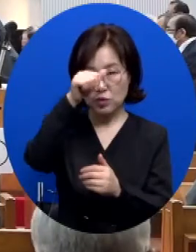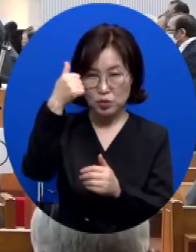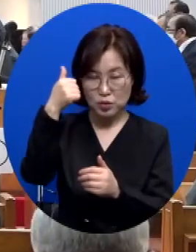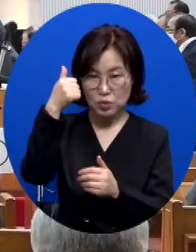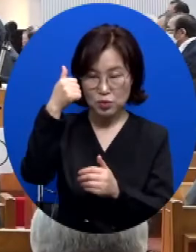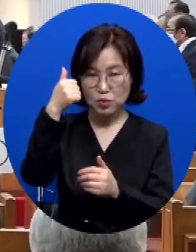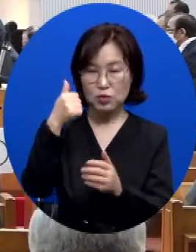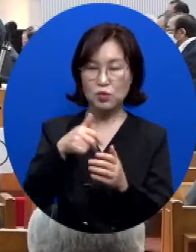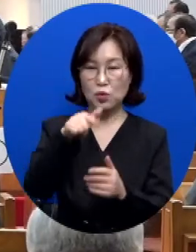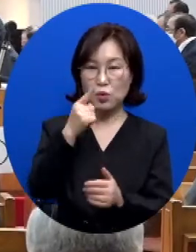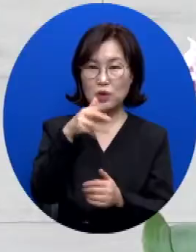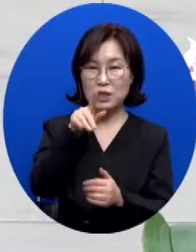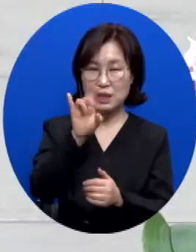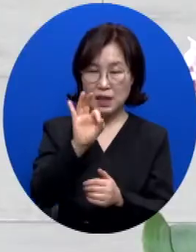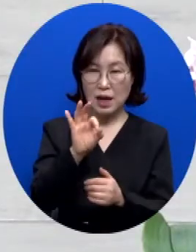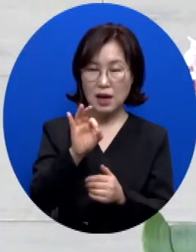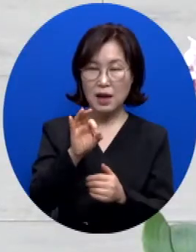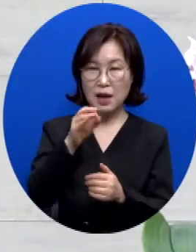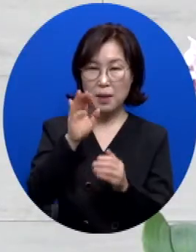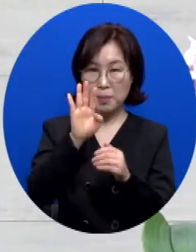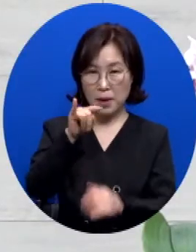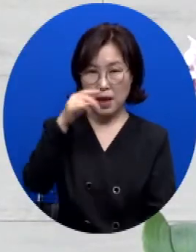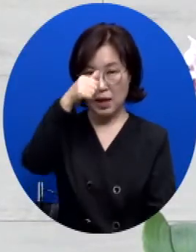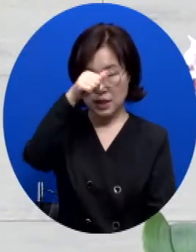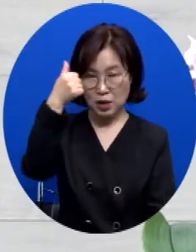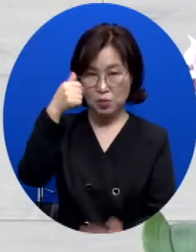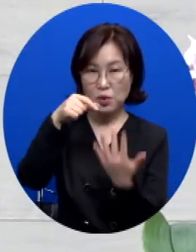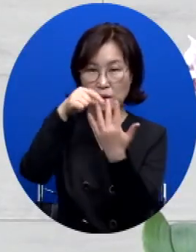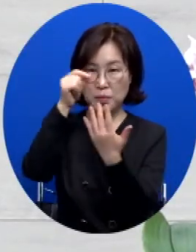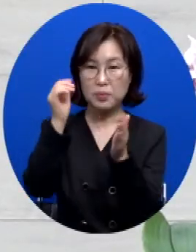고창 중앙 교배 배 명환 장로를 임명했습니다